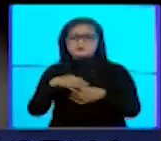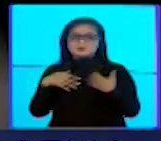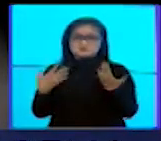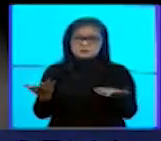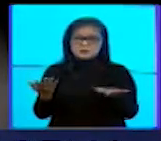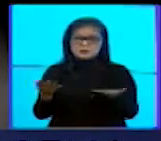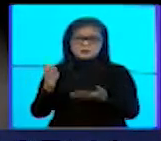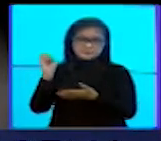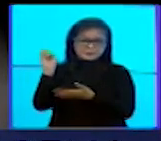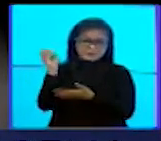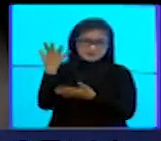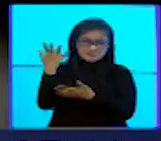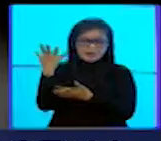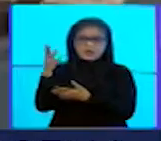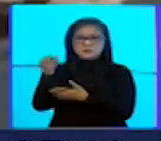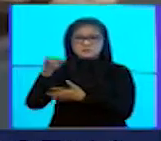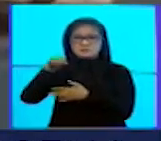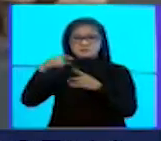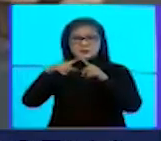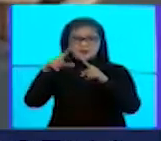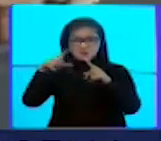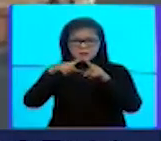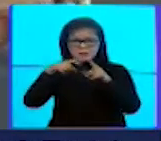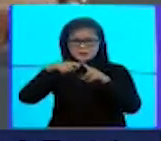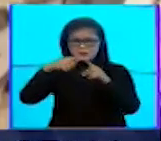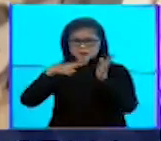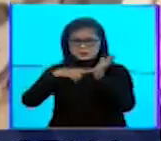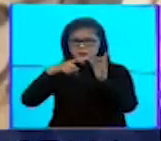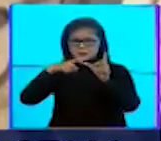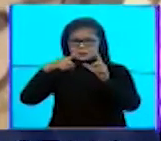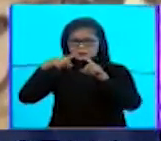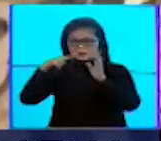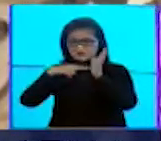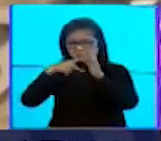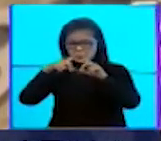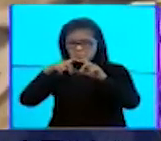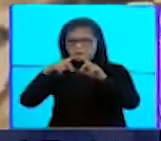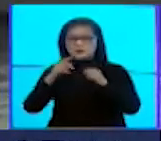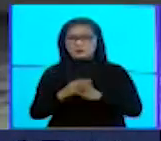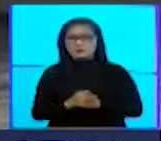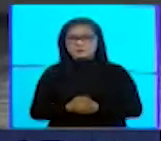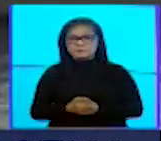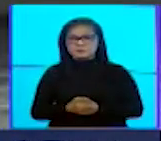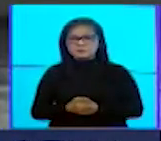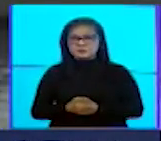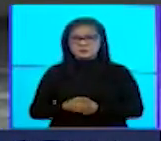bintang jasa Jalasena atas dedikasi pengabdian serta